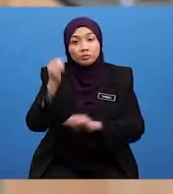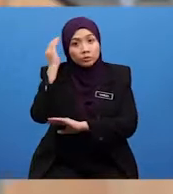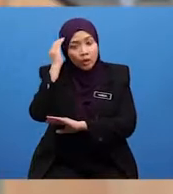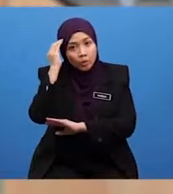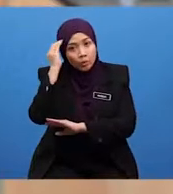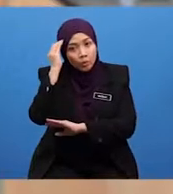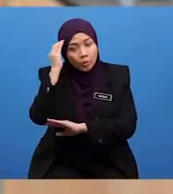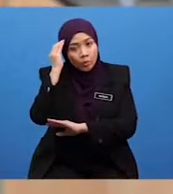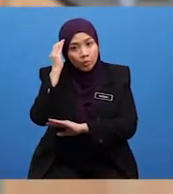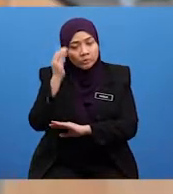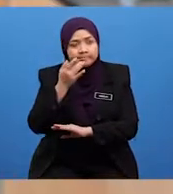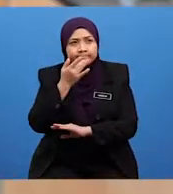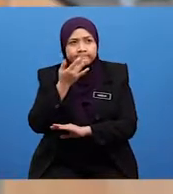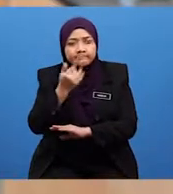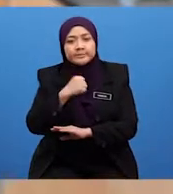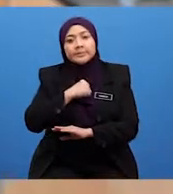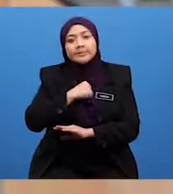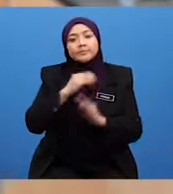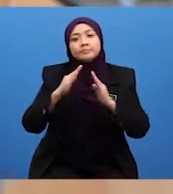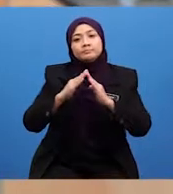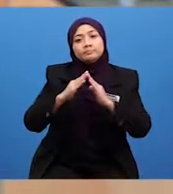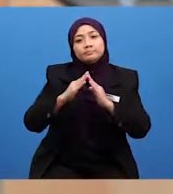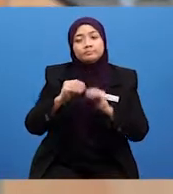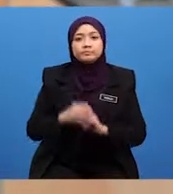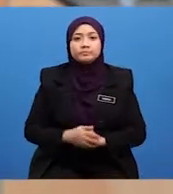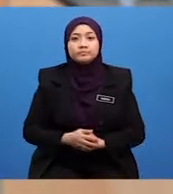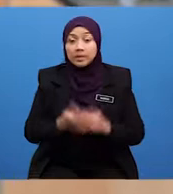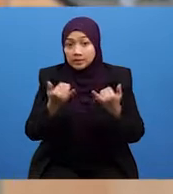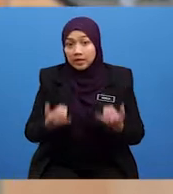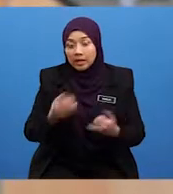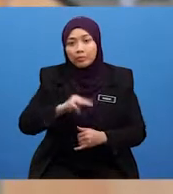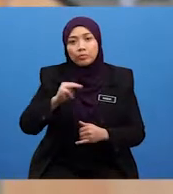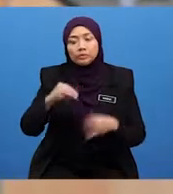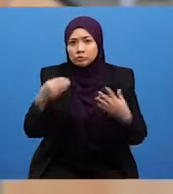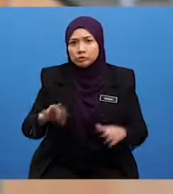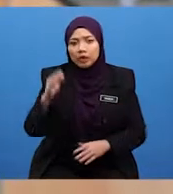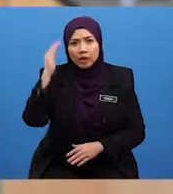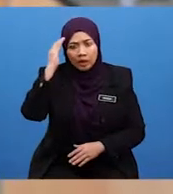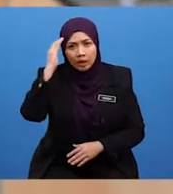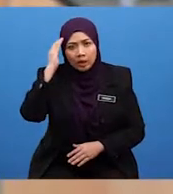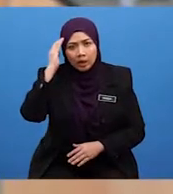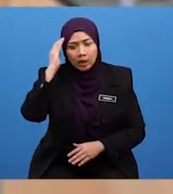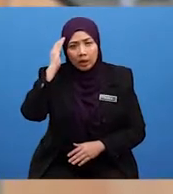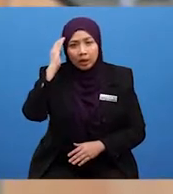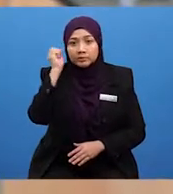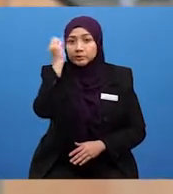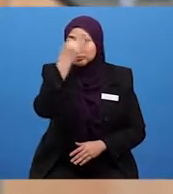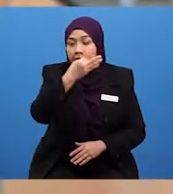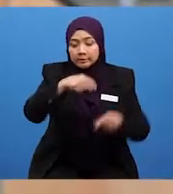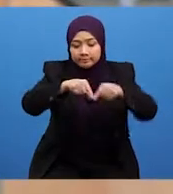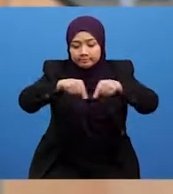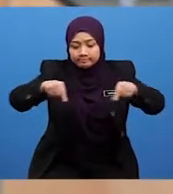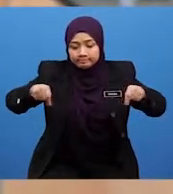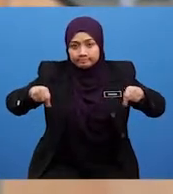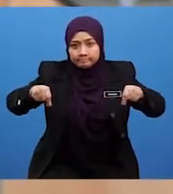rumah kan? Sekarang, murid-murid dah kenal sifat kertas litmus.